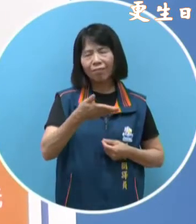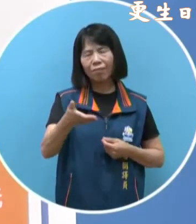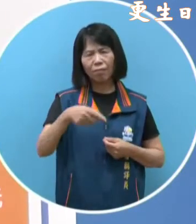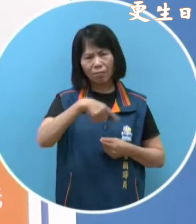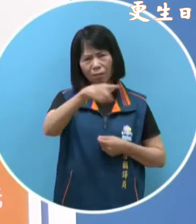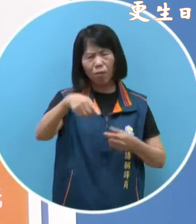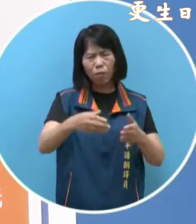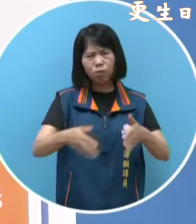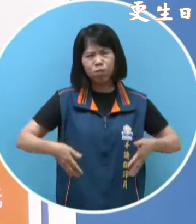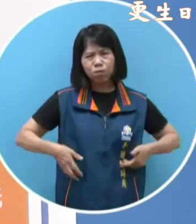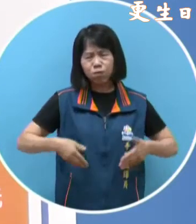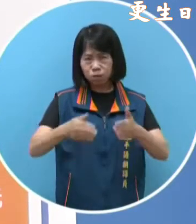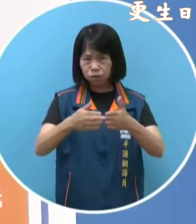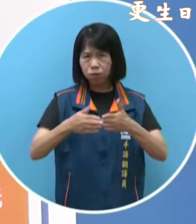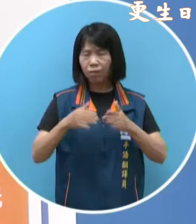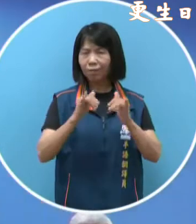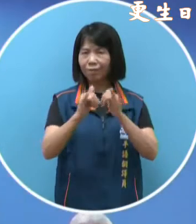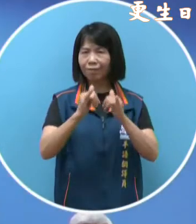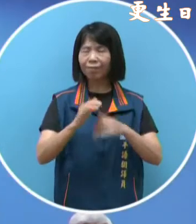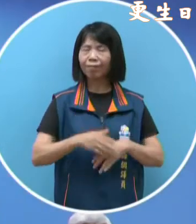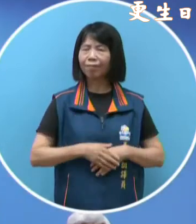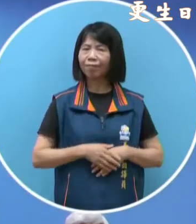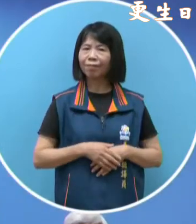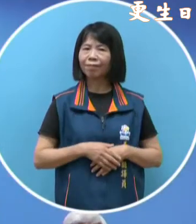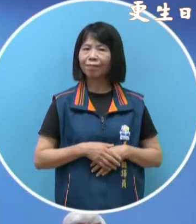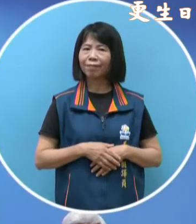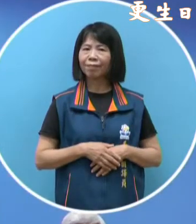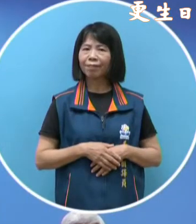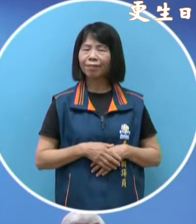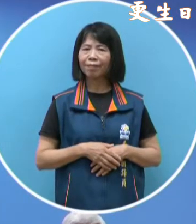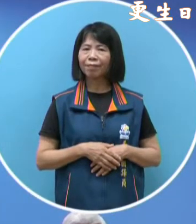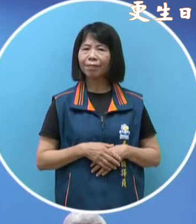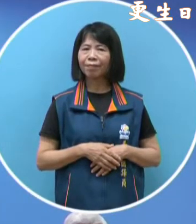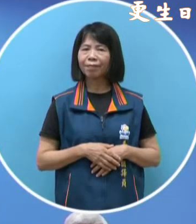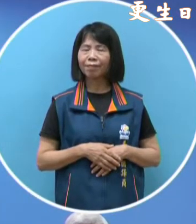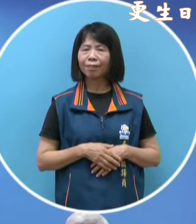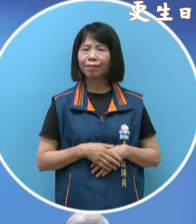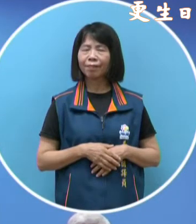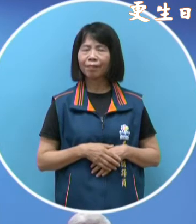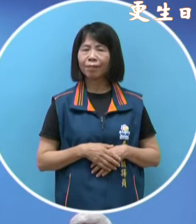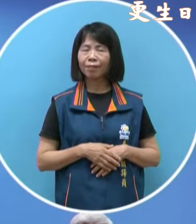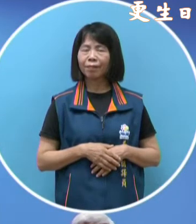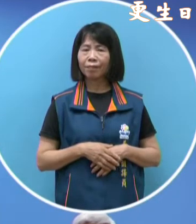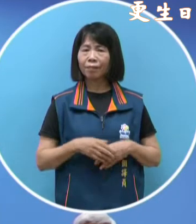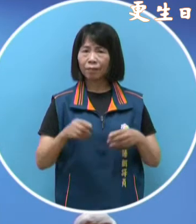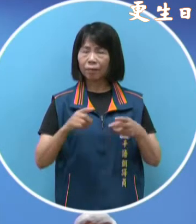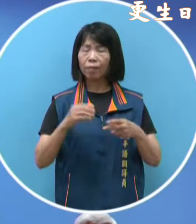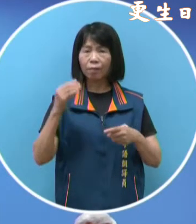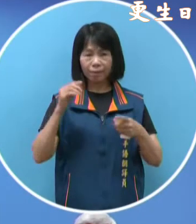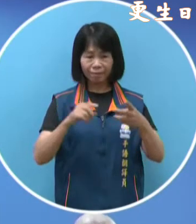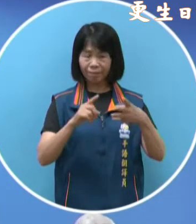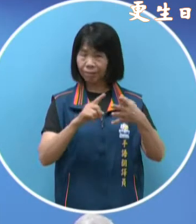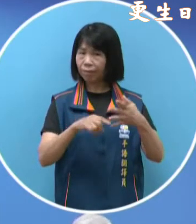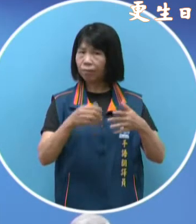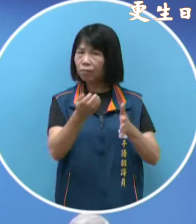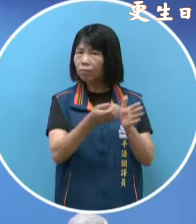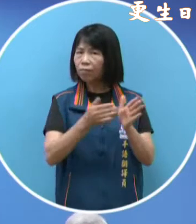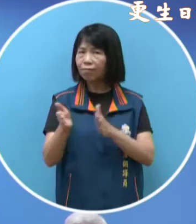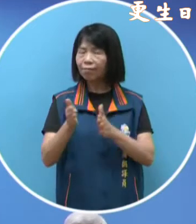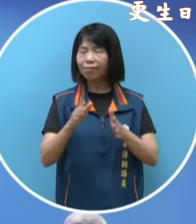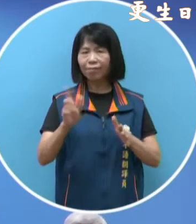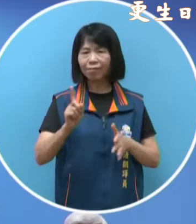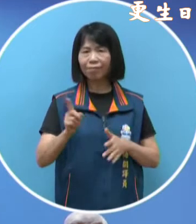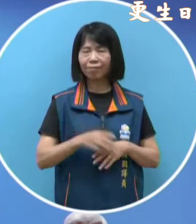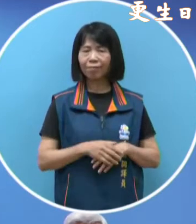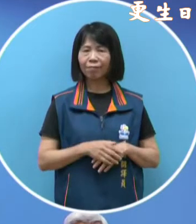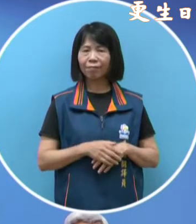需求的乡亲啊来使用这样子。那在备应到场哈，要准备哪些文件哈？